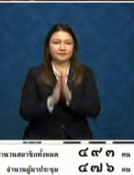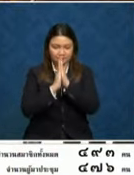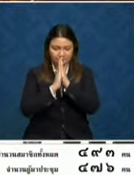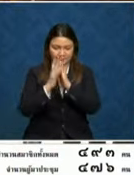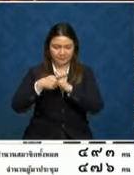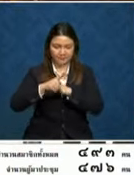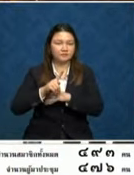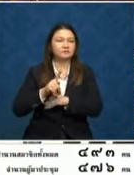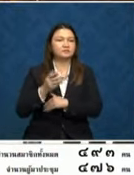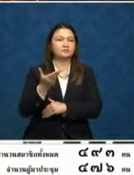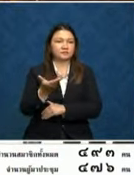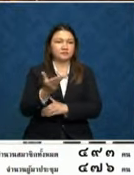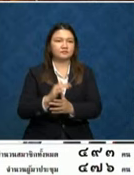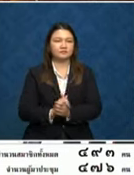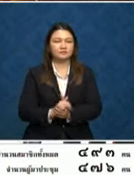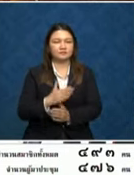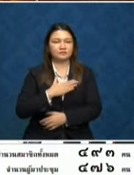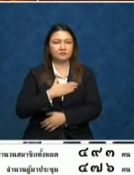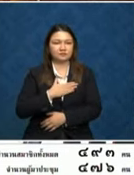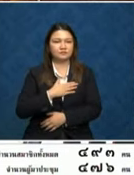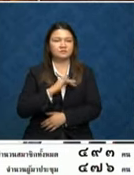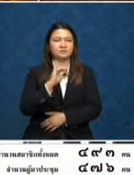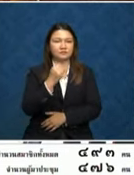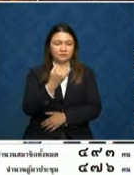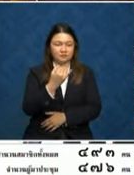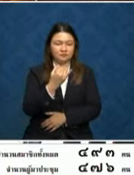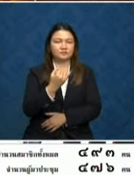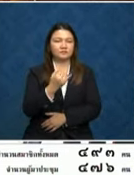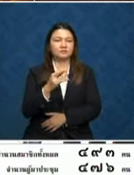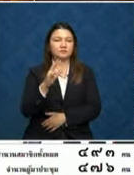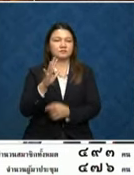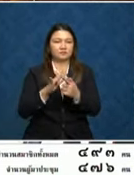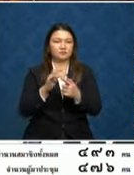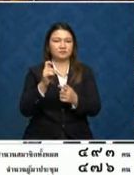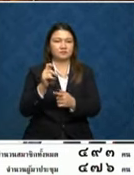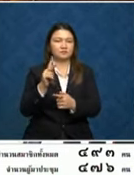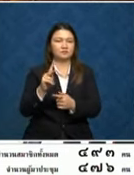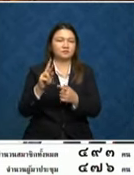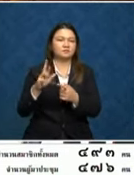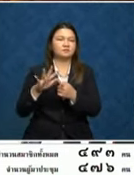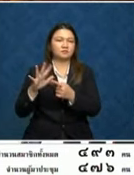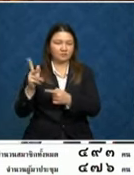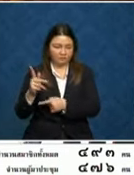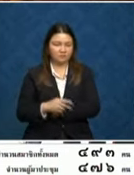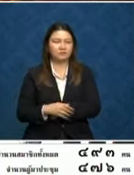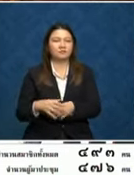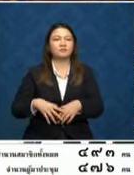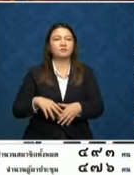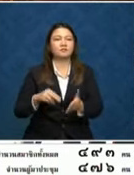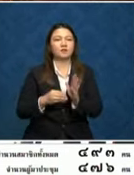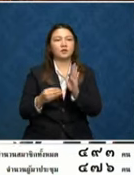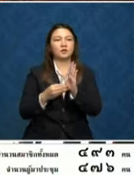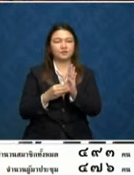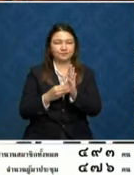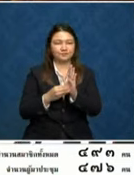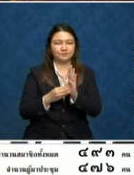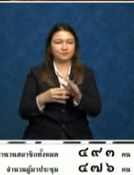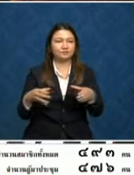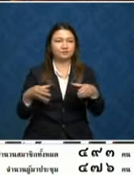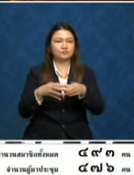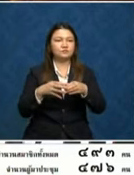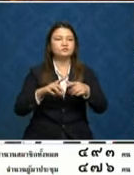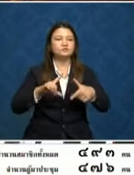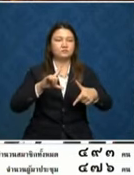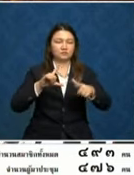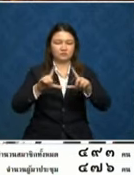านสภาผู้แทนราษฎรที่เคารพครับผมจอจานเอกราชอุดมอำนวยนะครับผู้แทนคนดอนเมืองจากพรรคประชาชนนะครับท่านประธานครับในส่วน